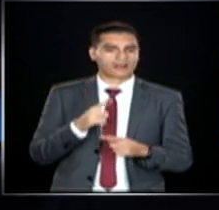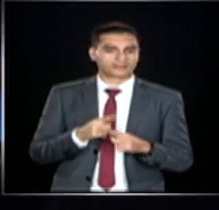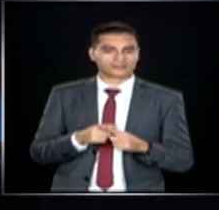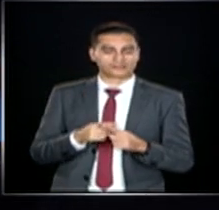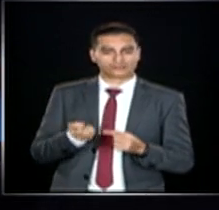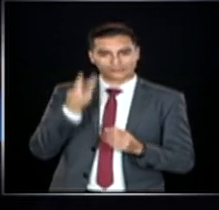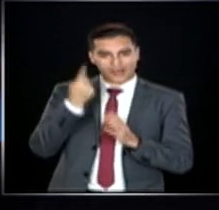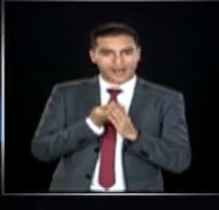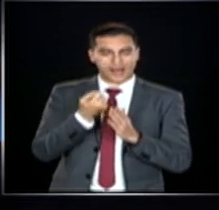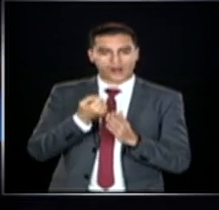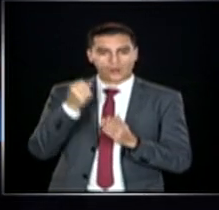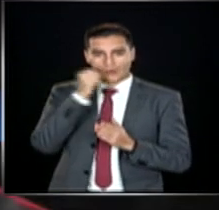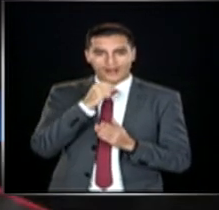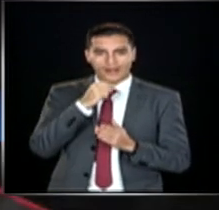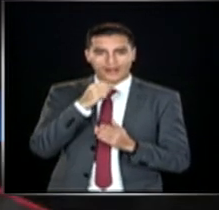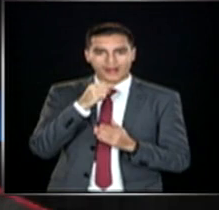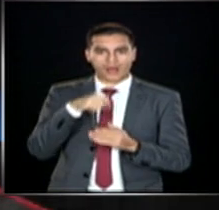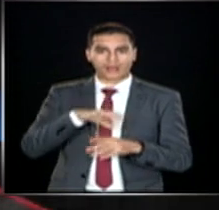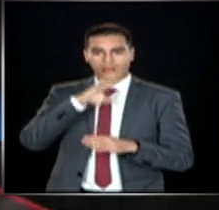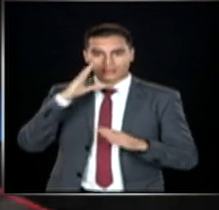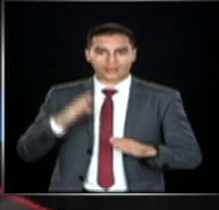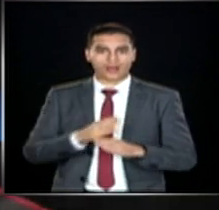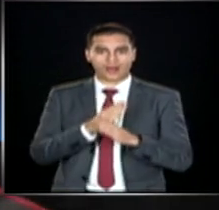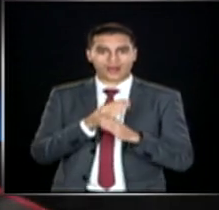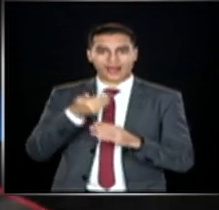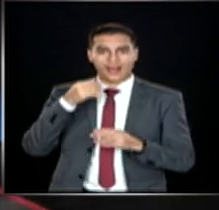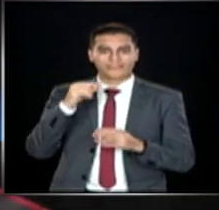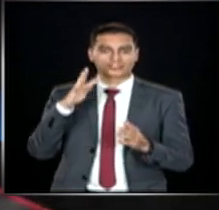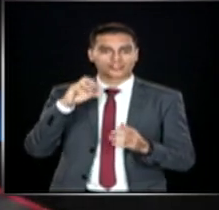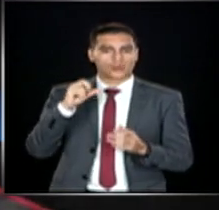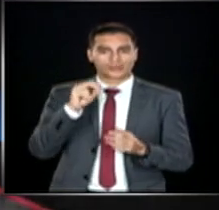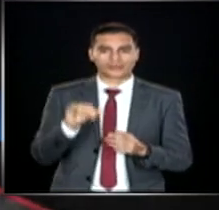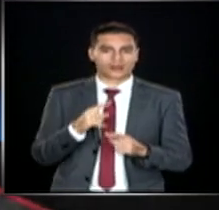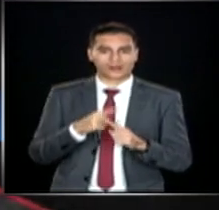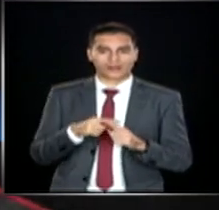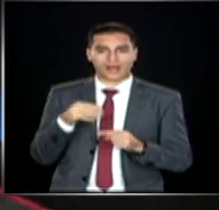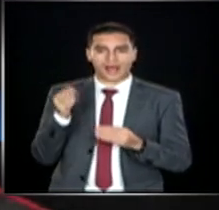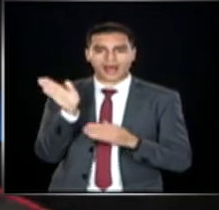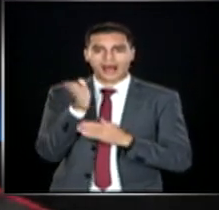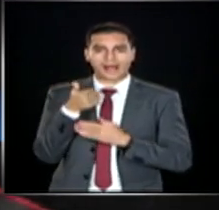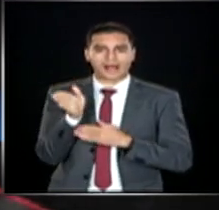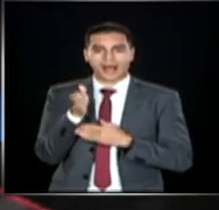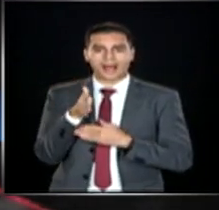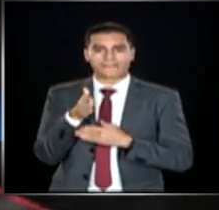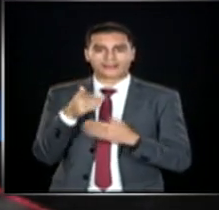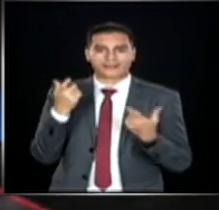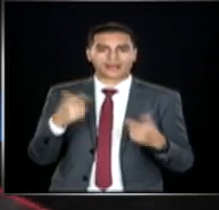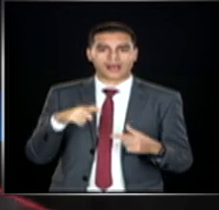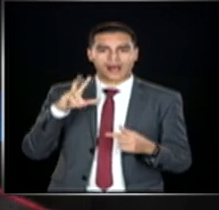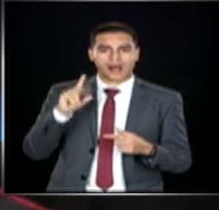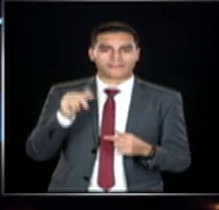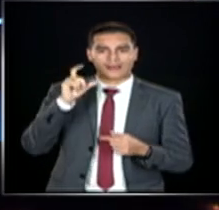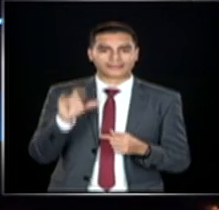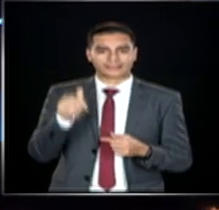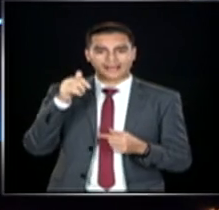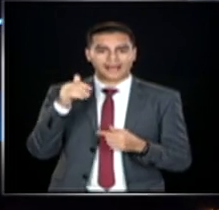أغنية عدى النهار لعبد الحليم حافظ، فمن هو؟ أحمد شوقي. غلط. كم عدد ألوان علم دولة ألبانيا؟ ألبانيا